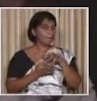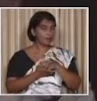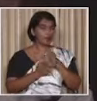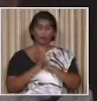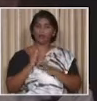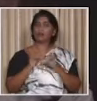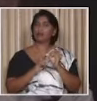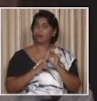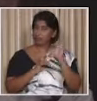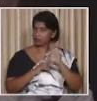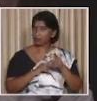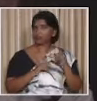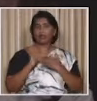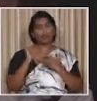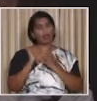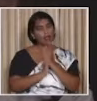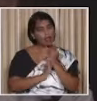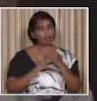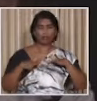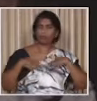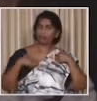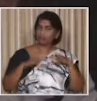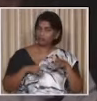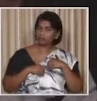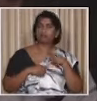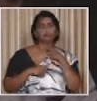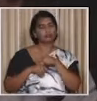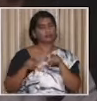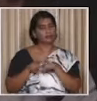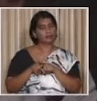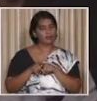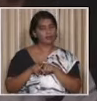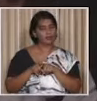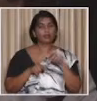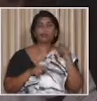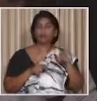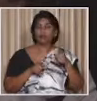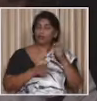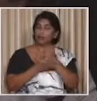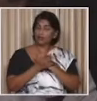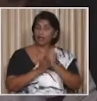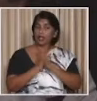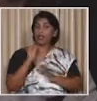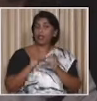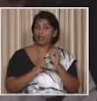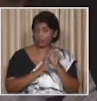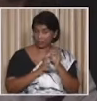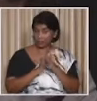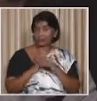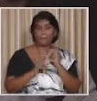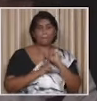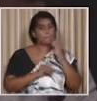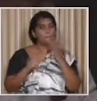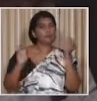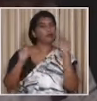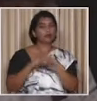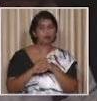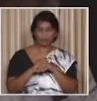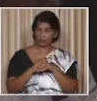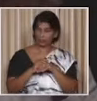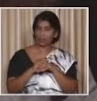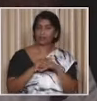මන්ත්‍රී ධූරවල තිවිච්ච අයිතිවාසිකම් භුක්ති විඳා ඊට පස්සේ ඒ හිටපු සියලුම මහඅමතිවරු මේ පාර්ලිමේන්තුව නියෝජනය